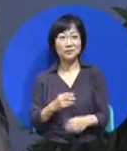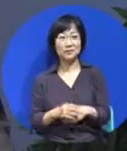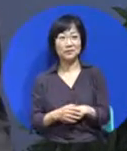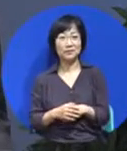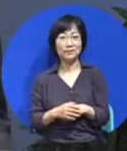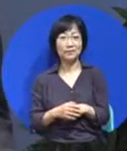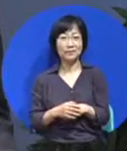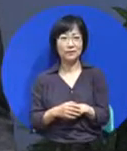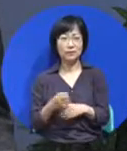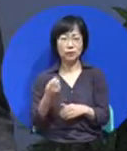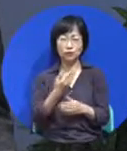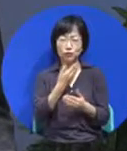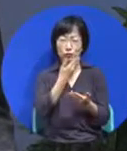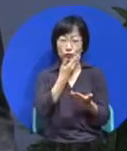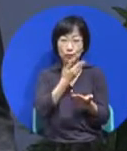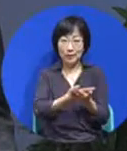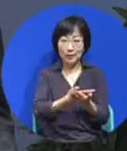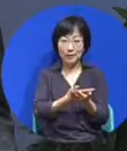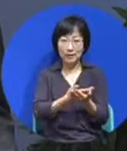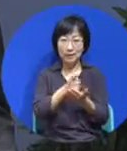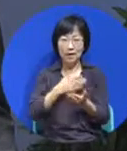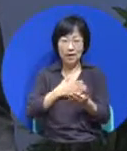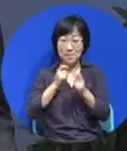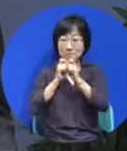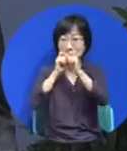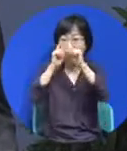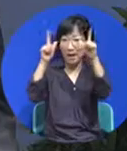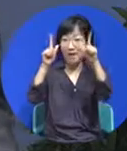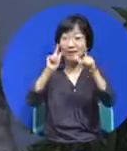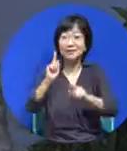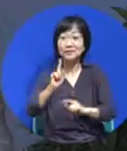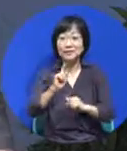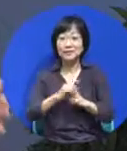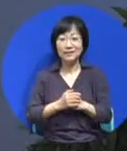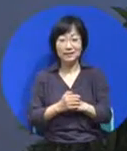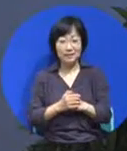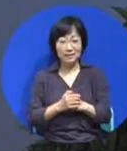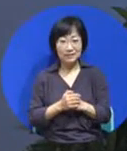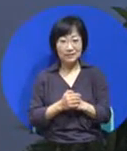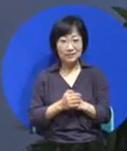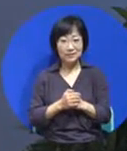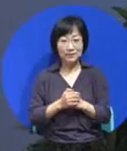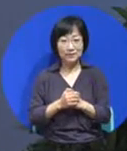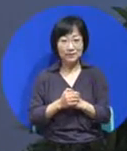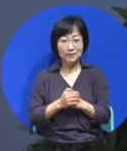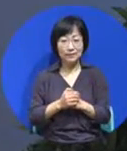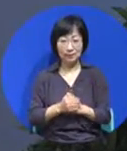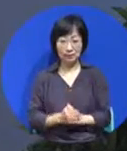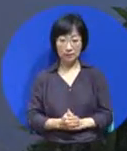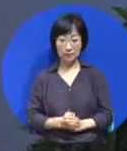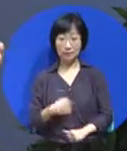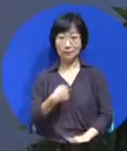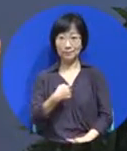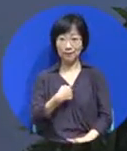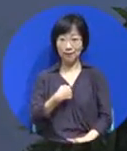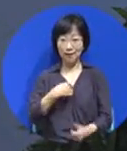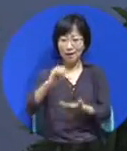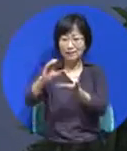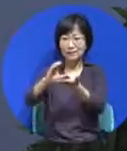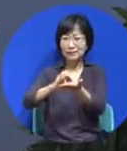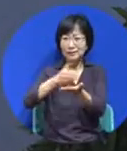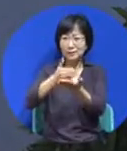중요한 깨달음이 왔어요. And then there's a last realization that came to me. 정말 그리스도를 안다는 것은 넓이,